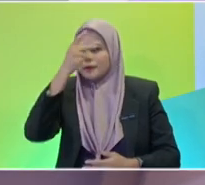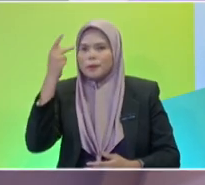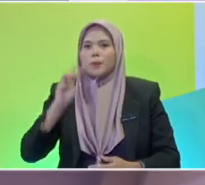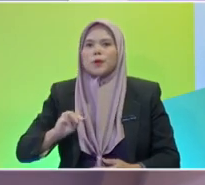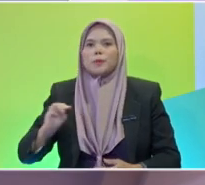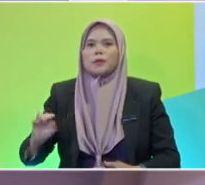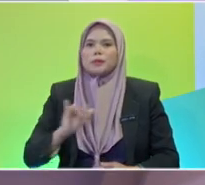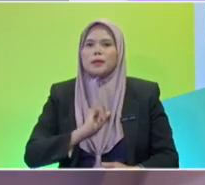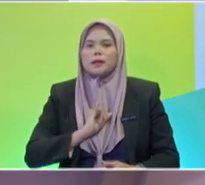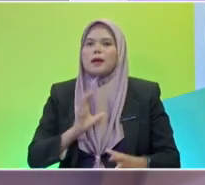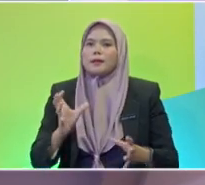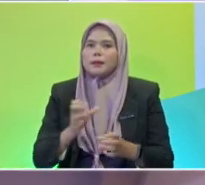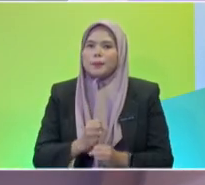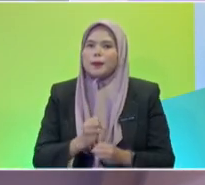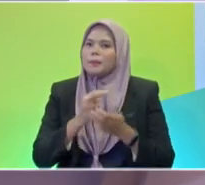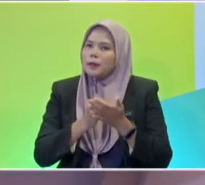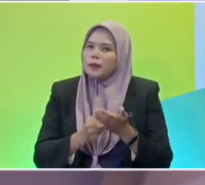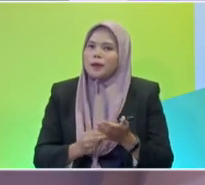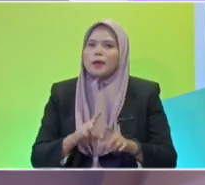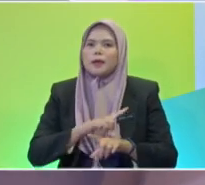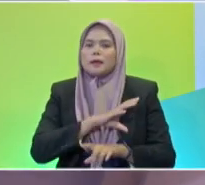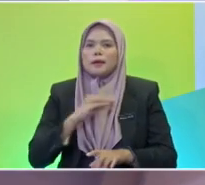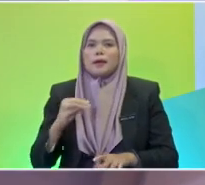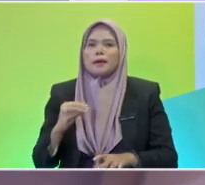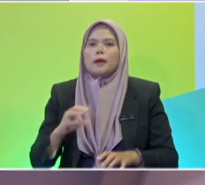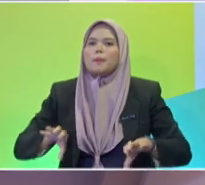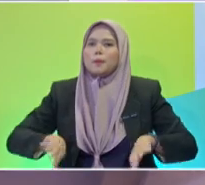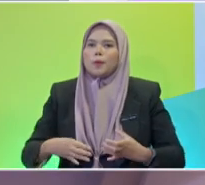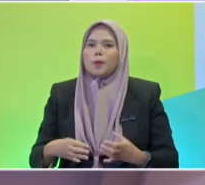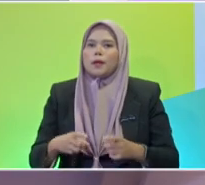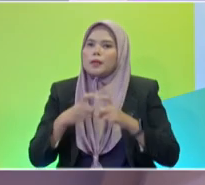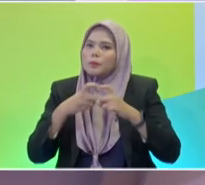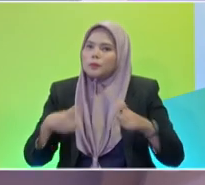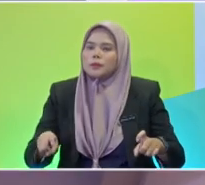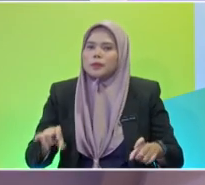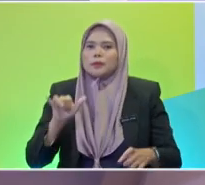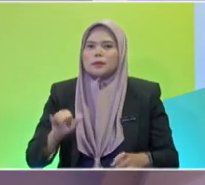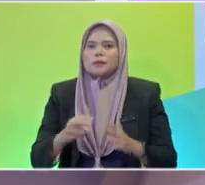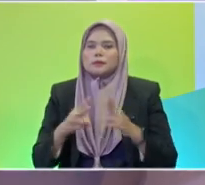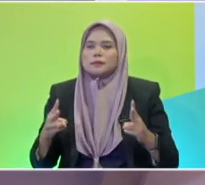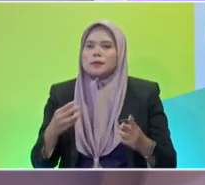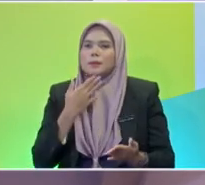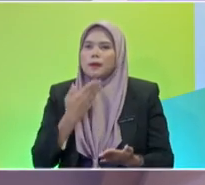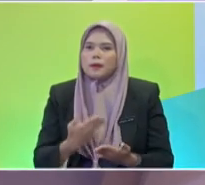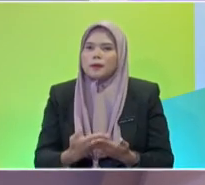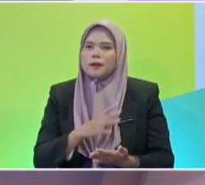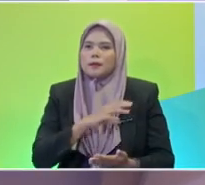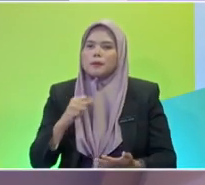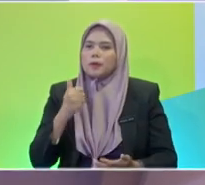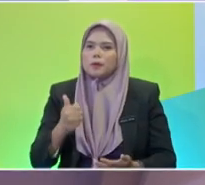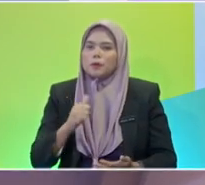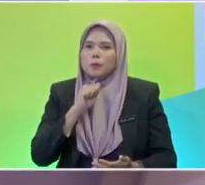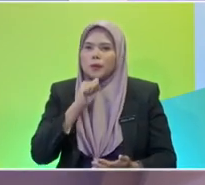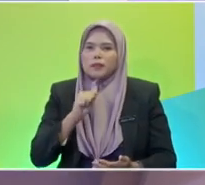penilaian dapat membuat keputusan yang sangat baik yang sangat bagus bukan saja dari segi